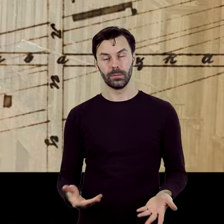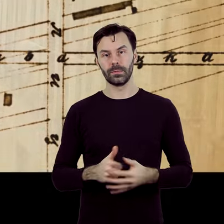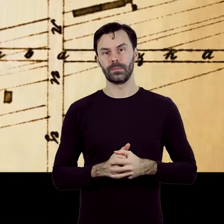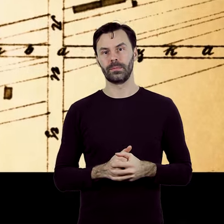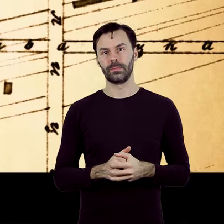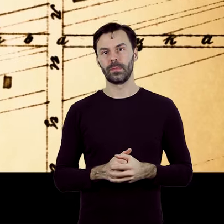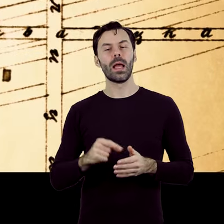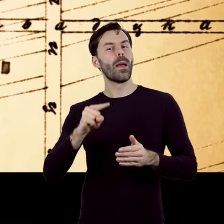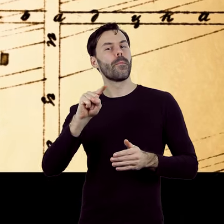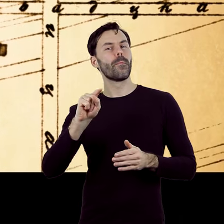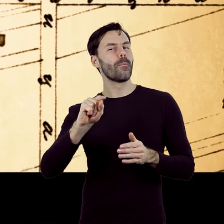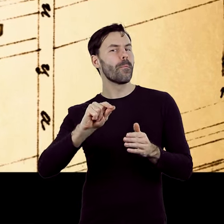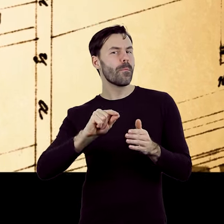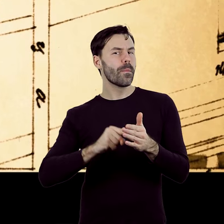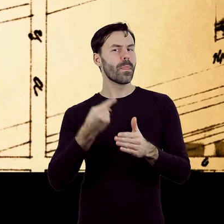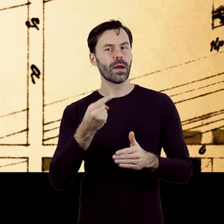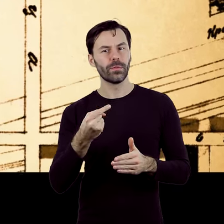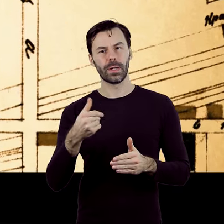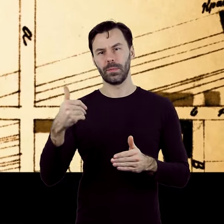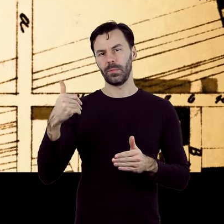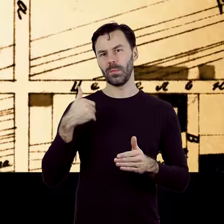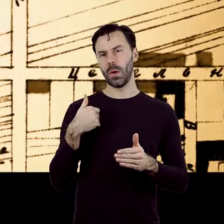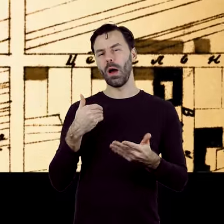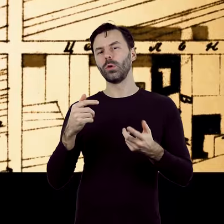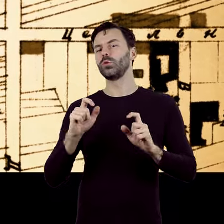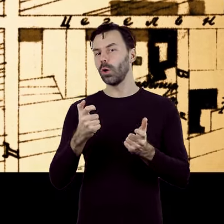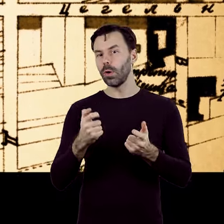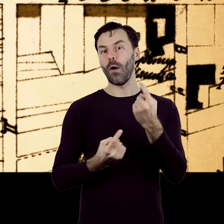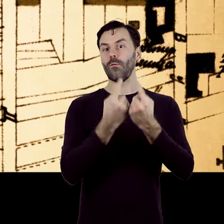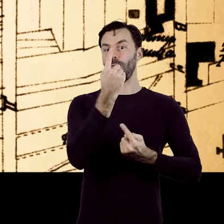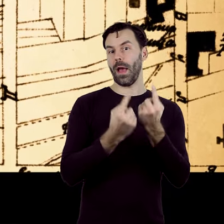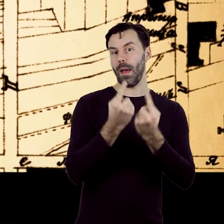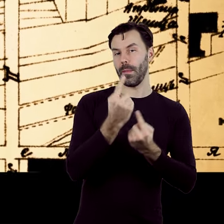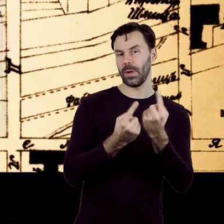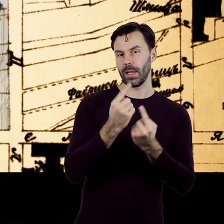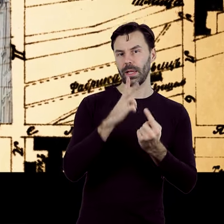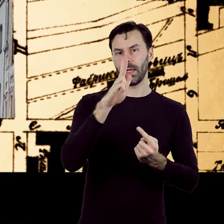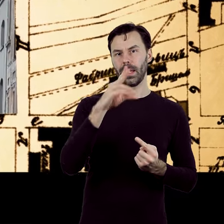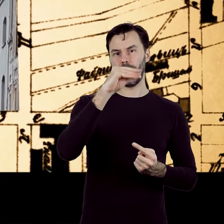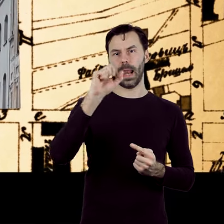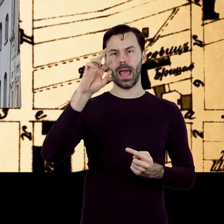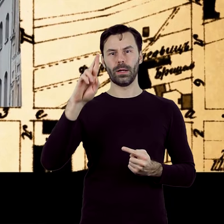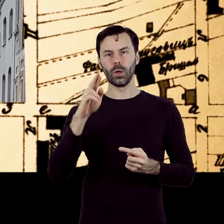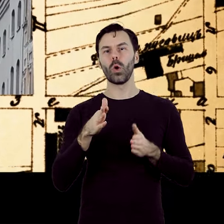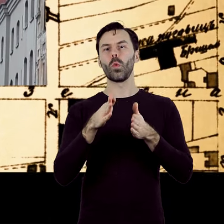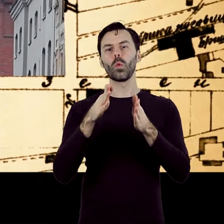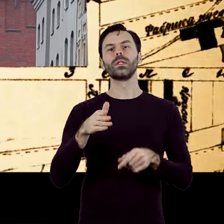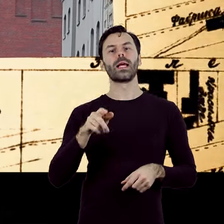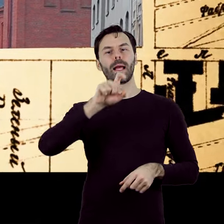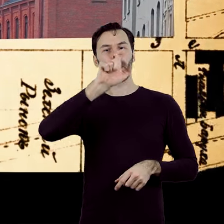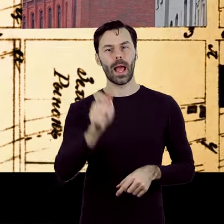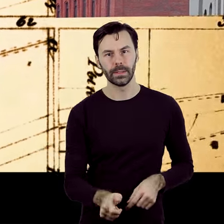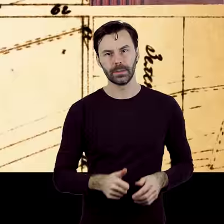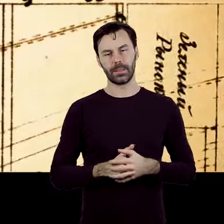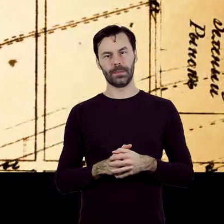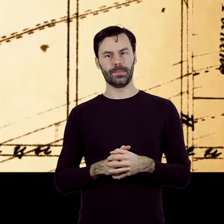Jako pierwsze wśród ozdobionych wiatrakami pól zaczęły wyrastać fabryki Rudolfa Kellera przy ulicy Długiej, obecnej Gdańskiej,